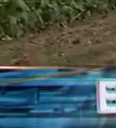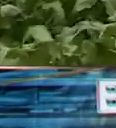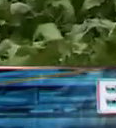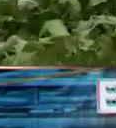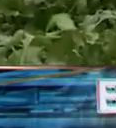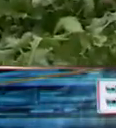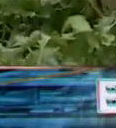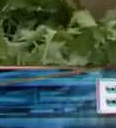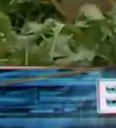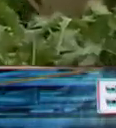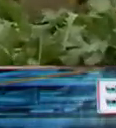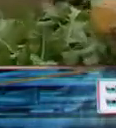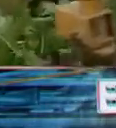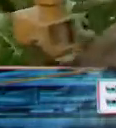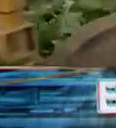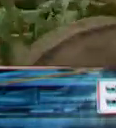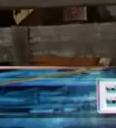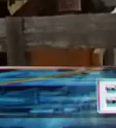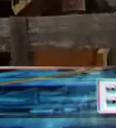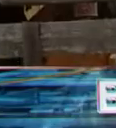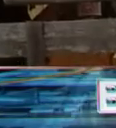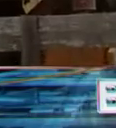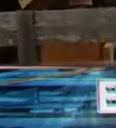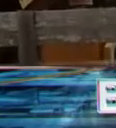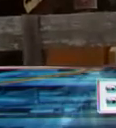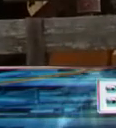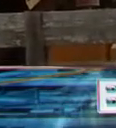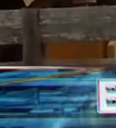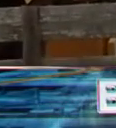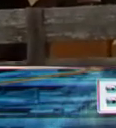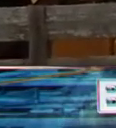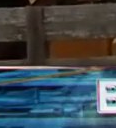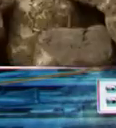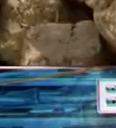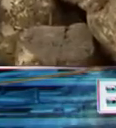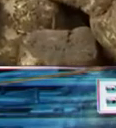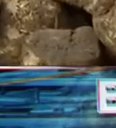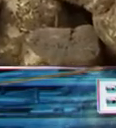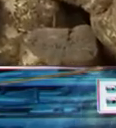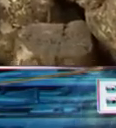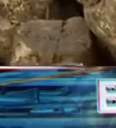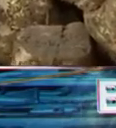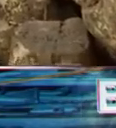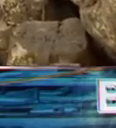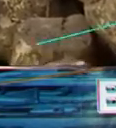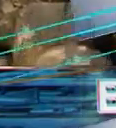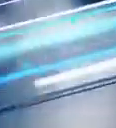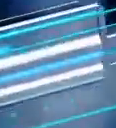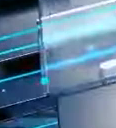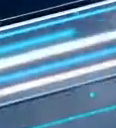Тәтті түбір жинау қызып тұр. Бүгінде облыста 16 000 гектардан аса қант қызылшасының 35%-ға жуығы жиналған.